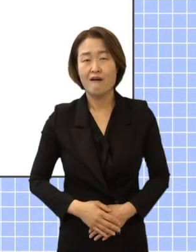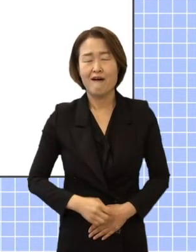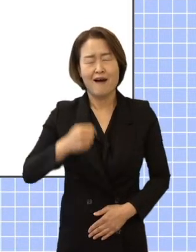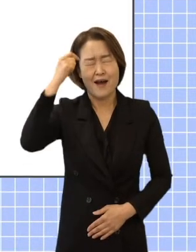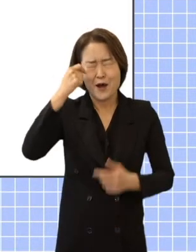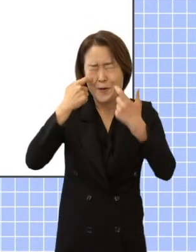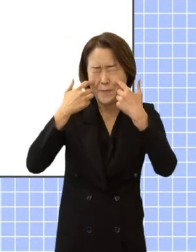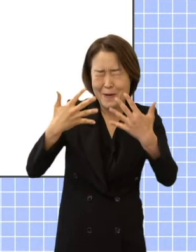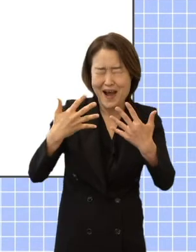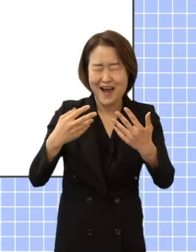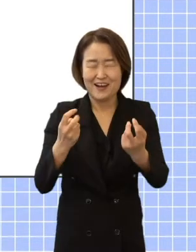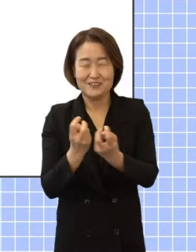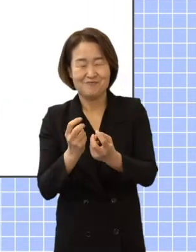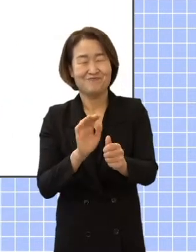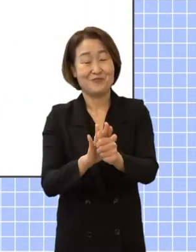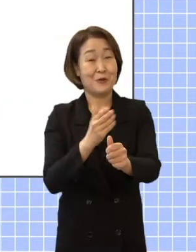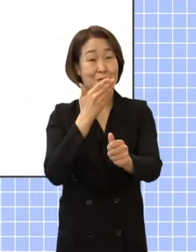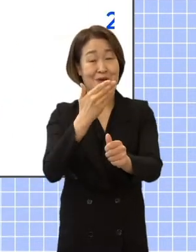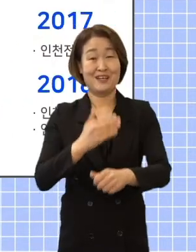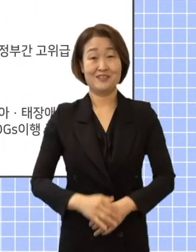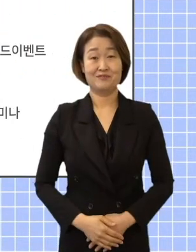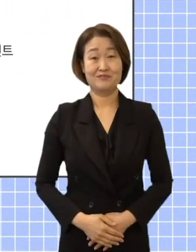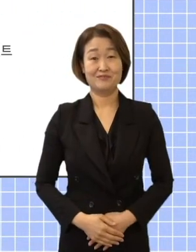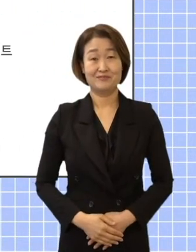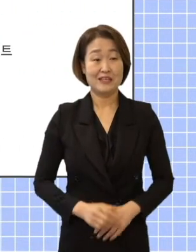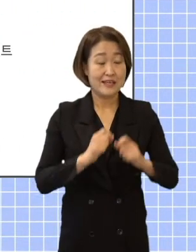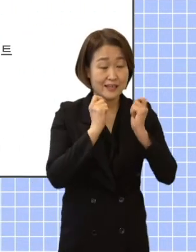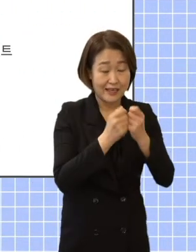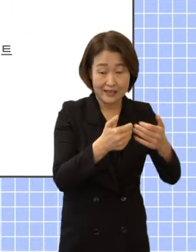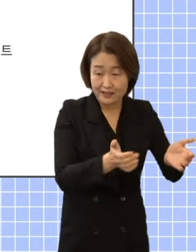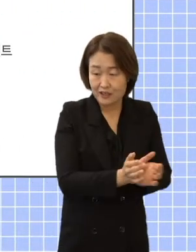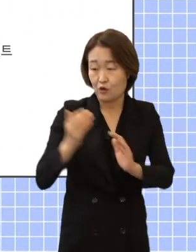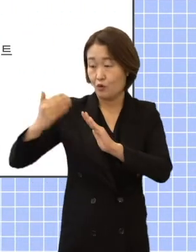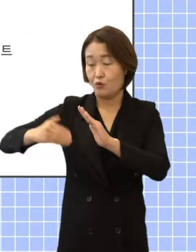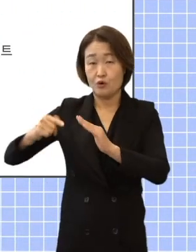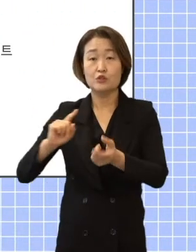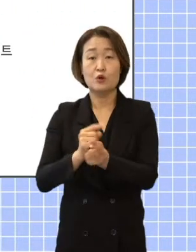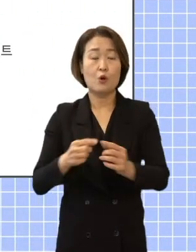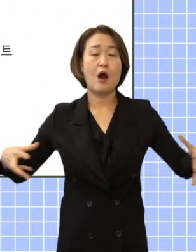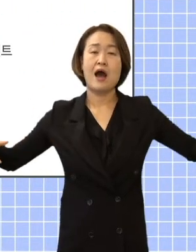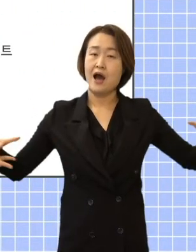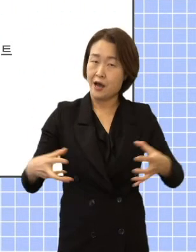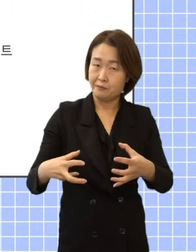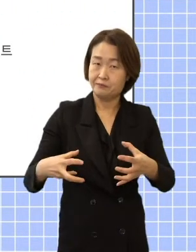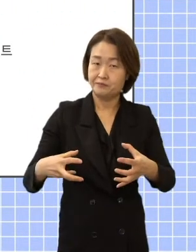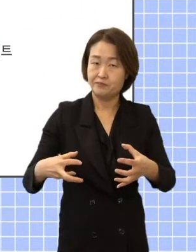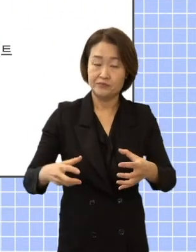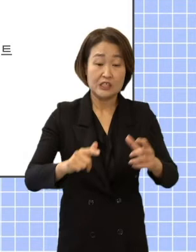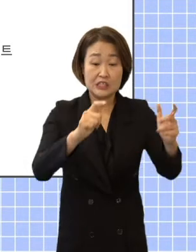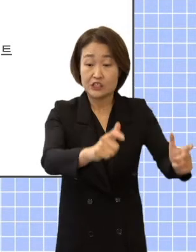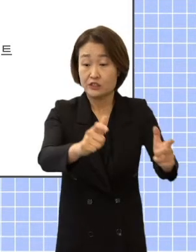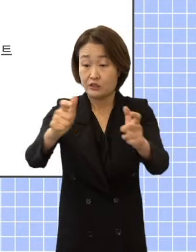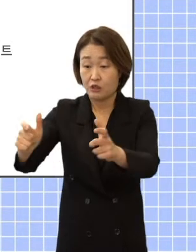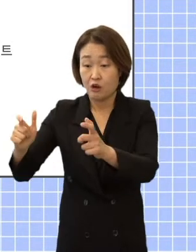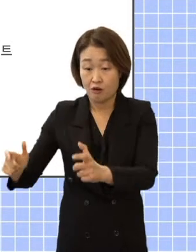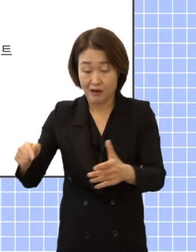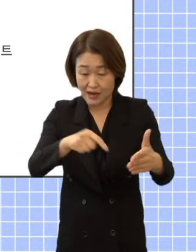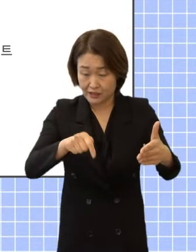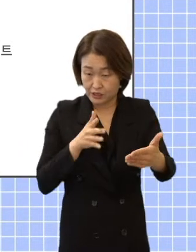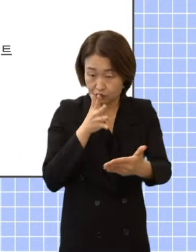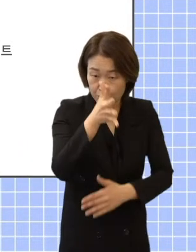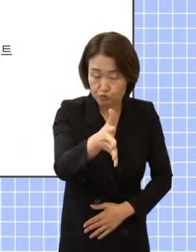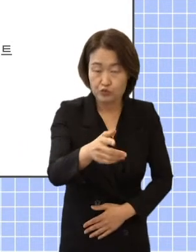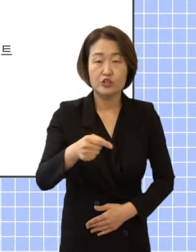현지의 체감도 높은 복지를 도모할 수 있었습니다. 민관 협력 사업은 민간 파트너십을 통해